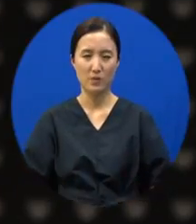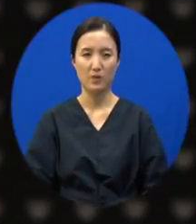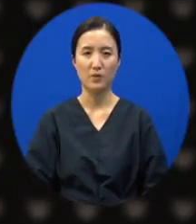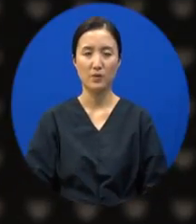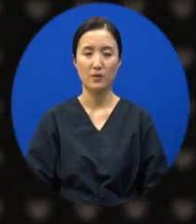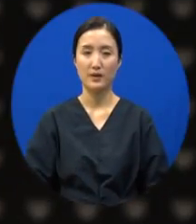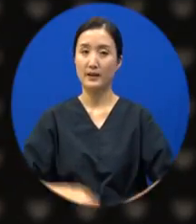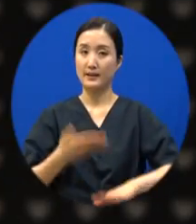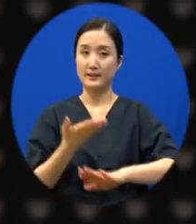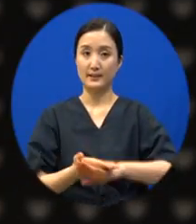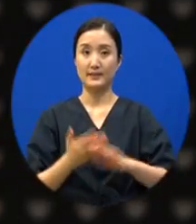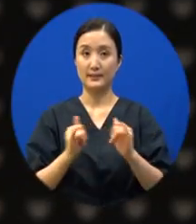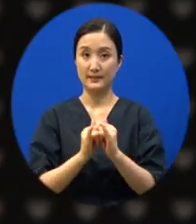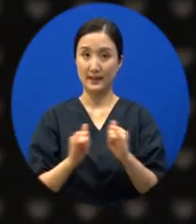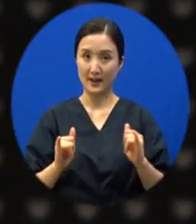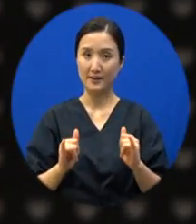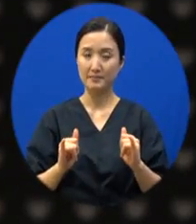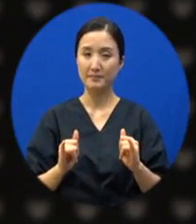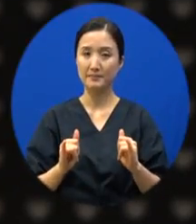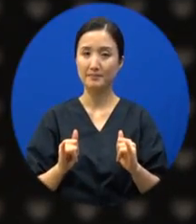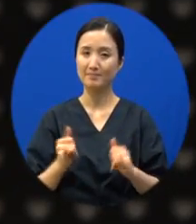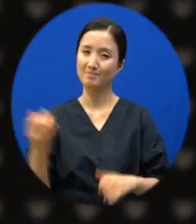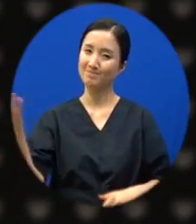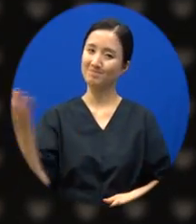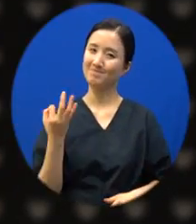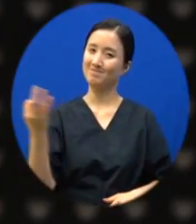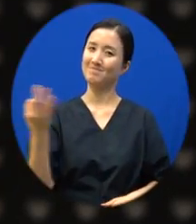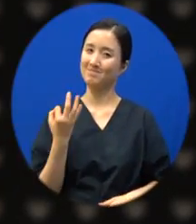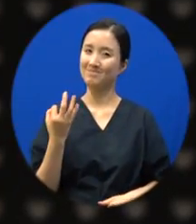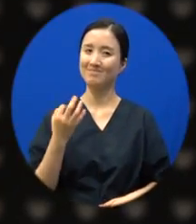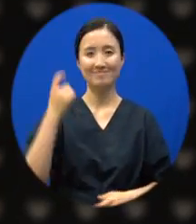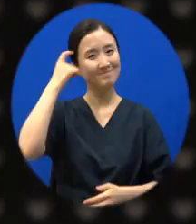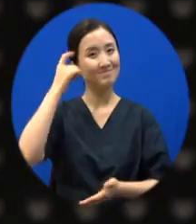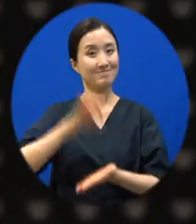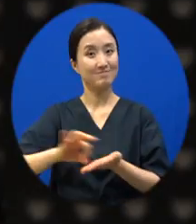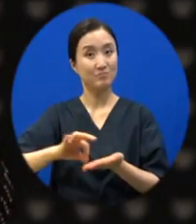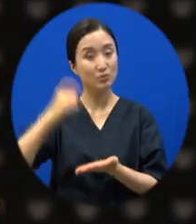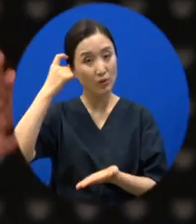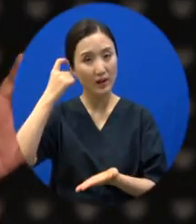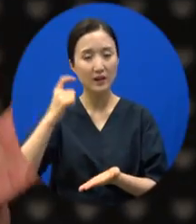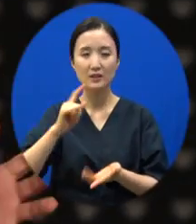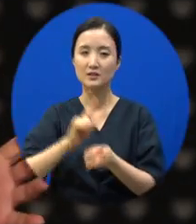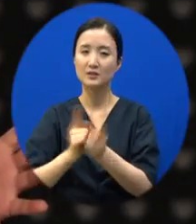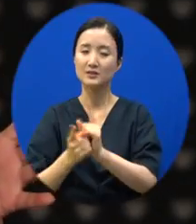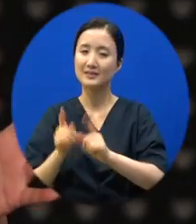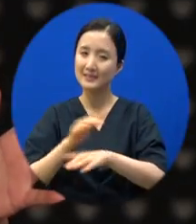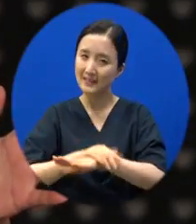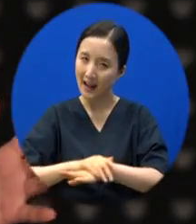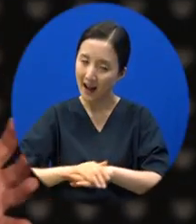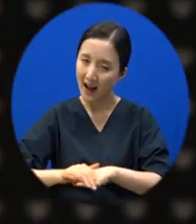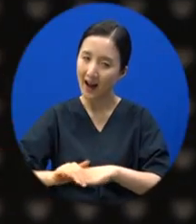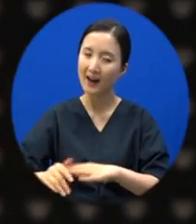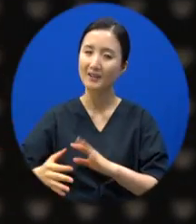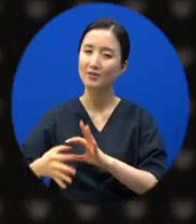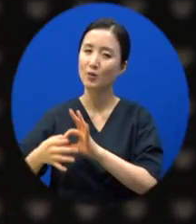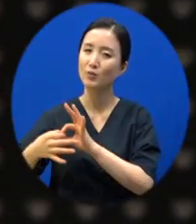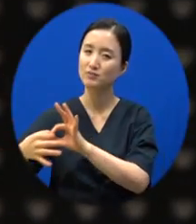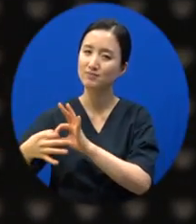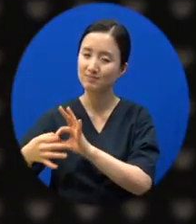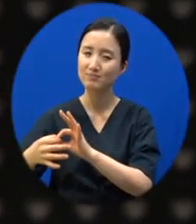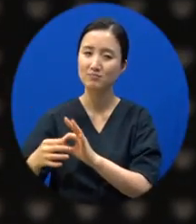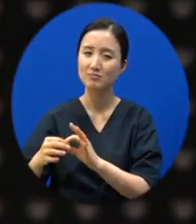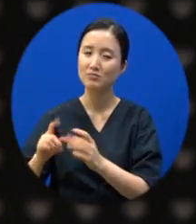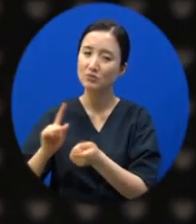이유는요, 우리가 긍정적인 인간관계를 맺고 싶기 때문이에요. 자, 긍정적인 인간관계는